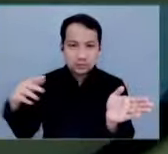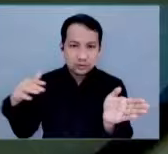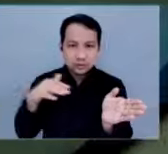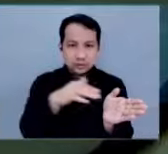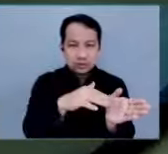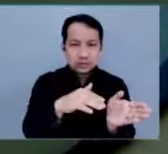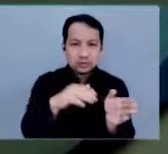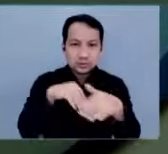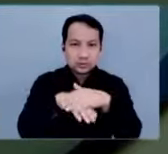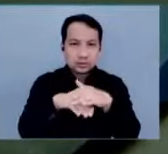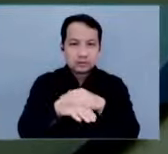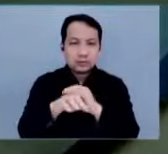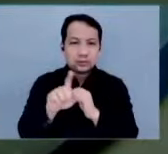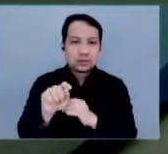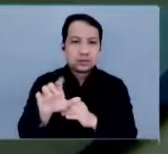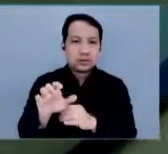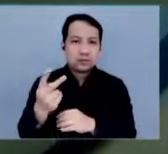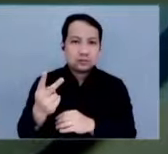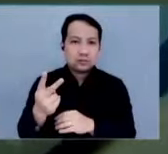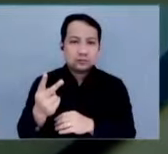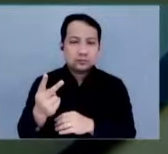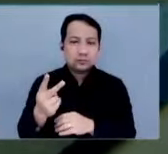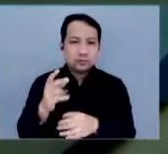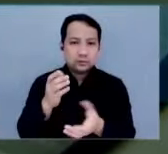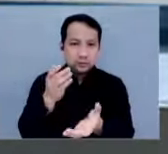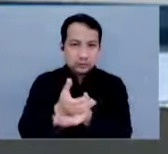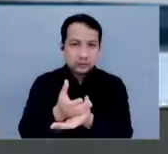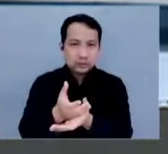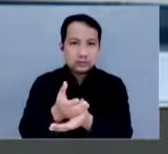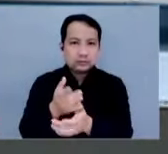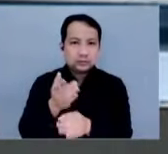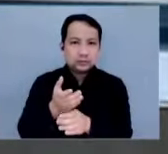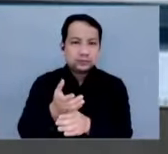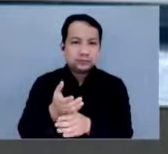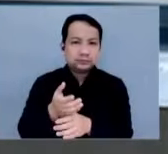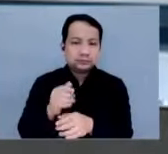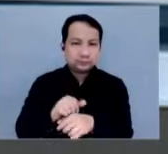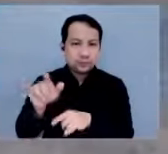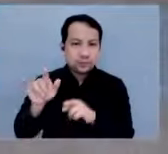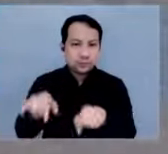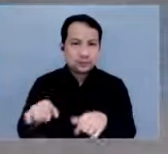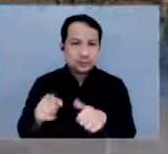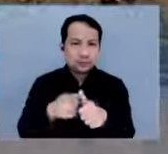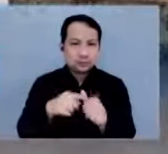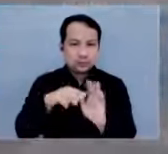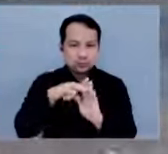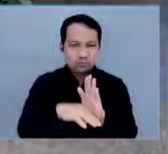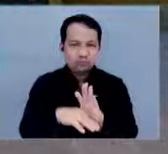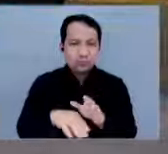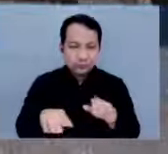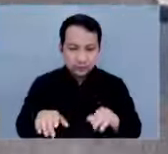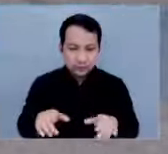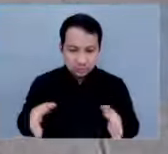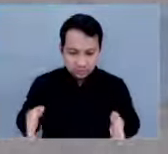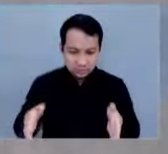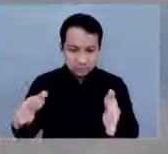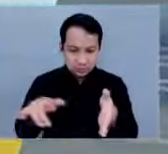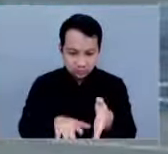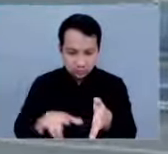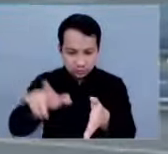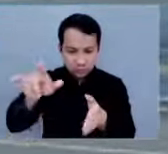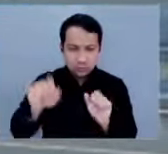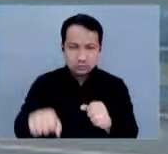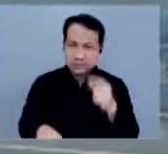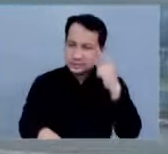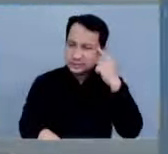road sa Terminal 1 at 2 at car parks ng airport. Sa ngayon, iisang runway lang ang meron sa NAIA, kaya ang SMC